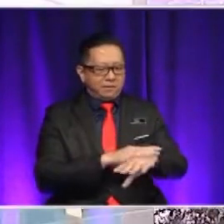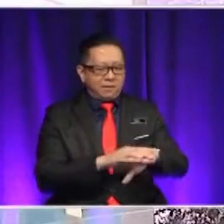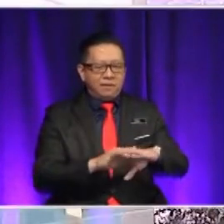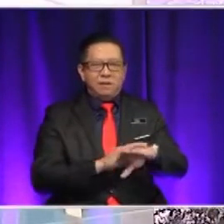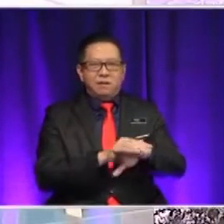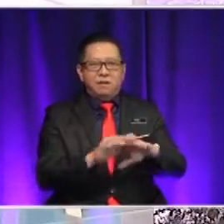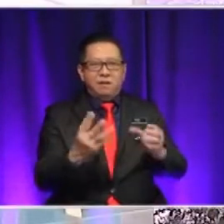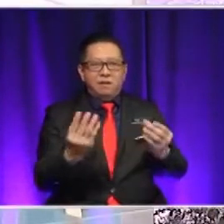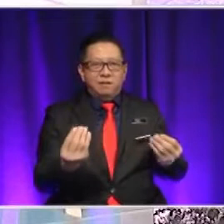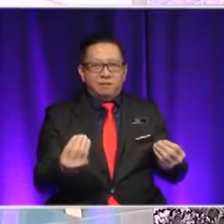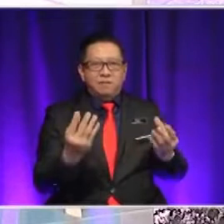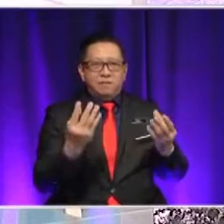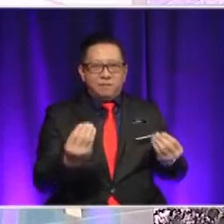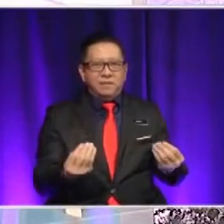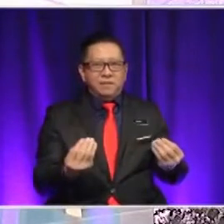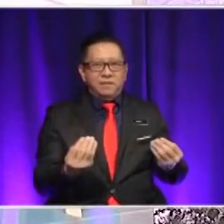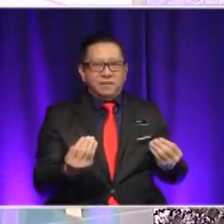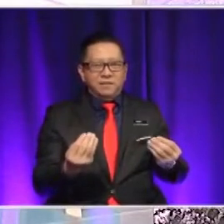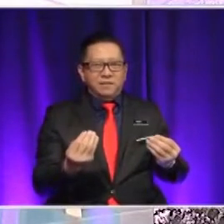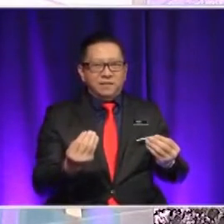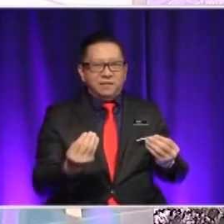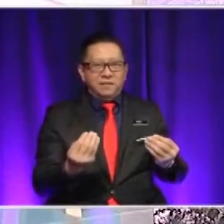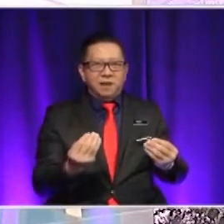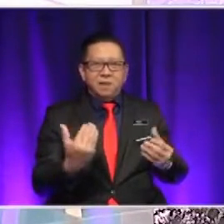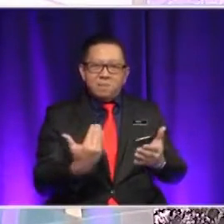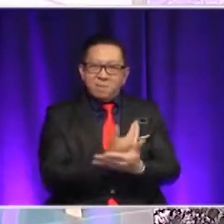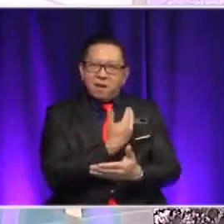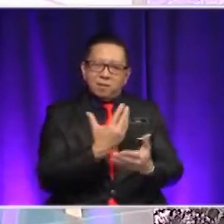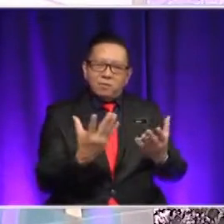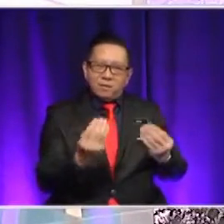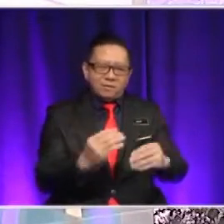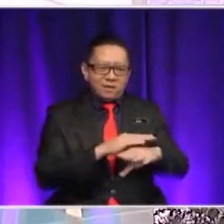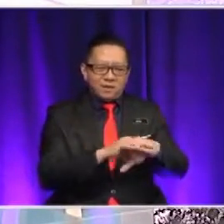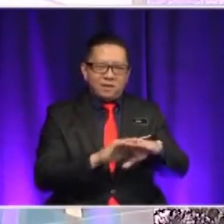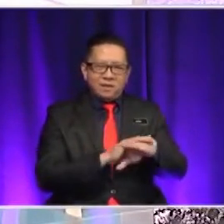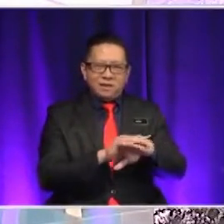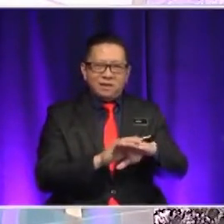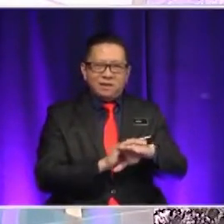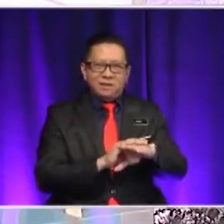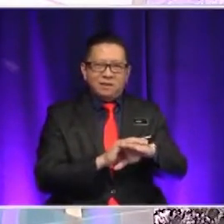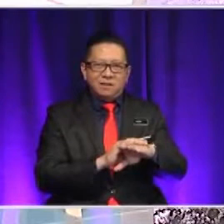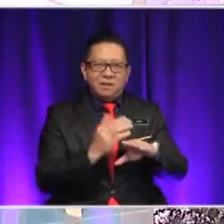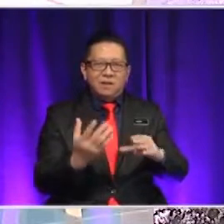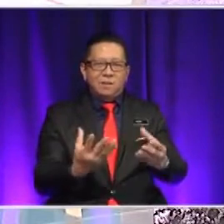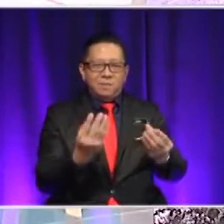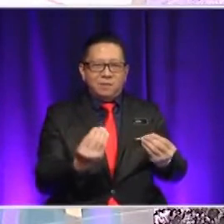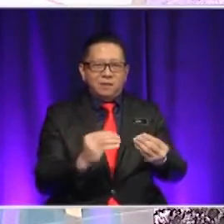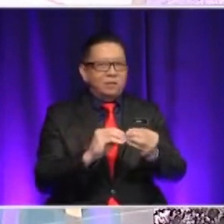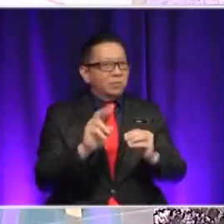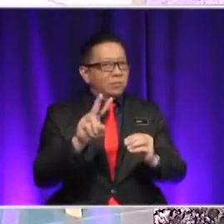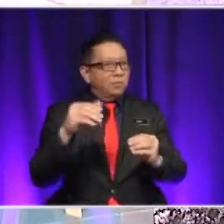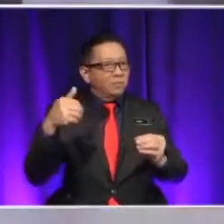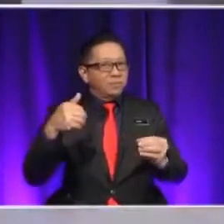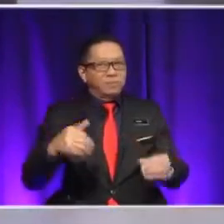pasrah atas pasta belum lagi baru saat harus berbasah atas basatu kejar lagi Oke seterusnya